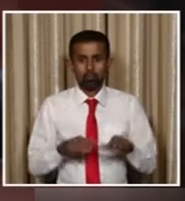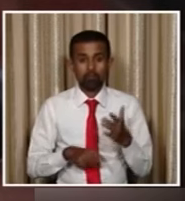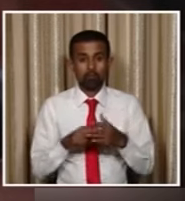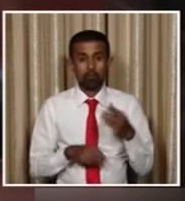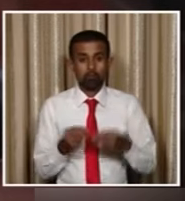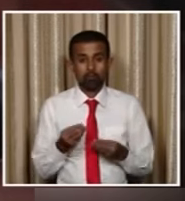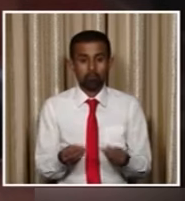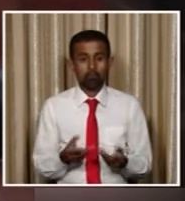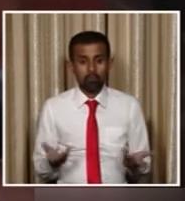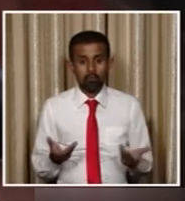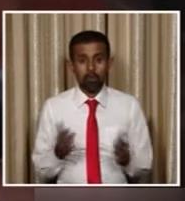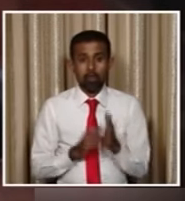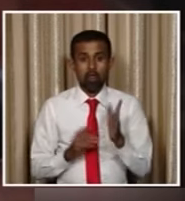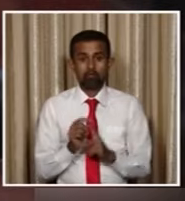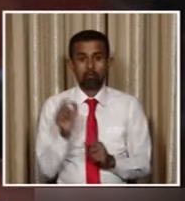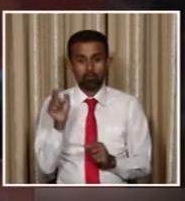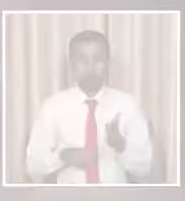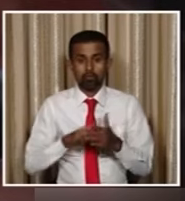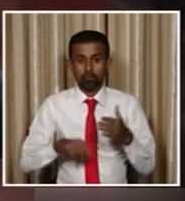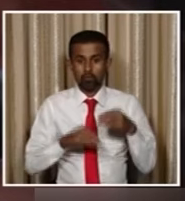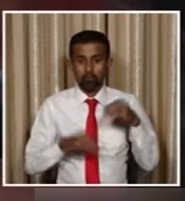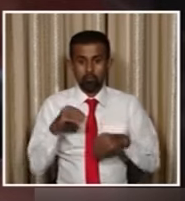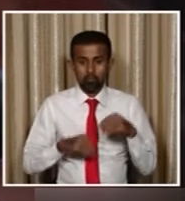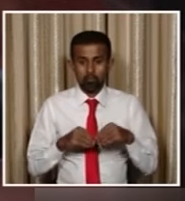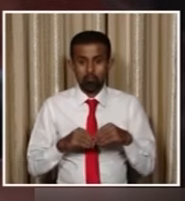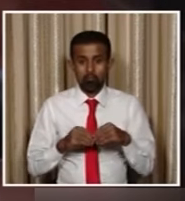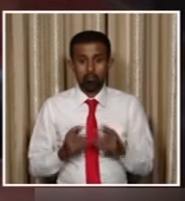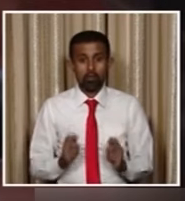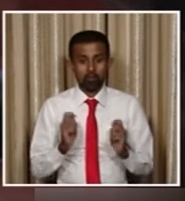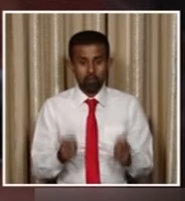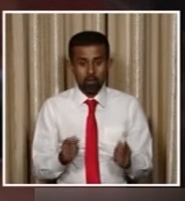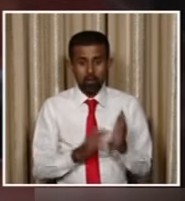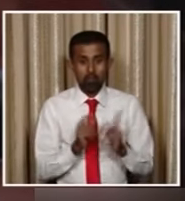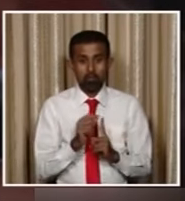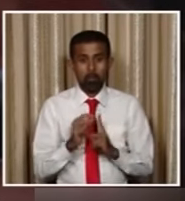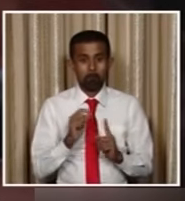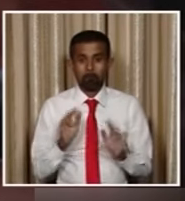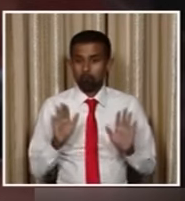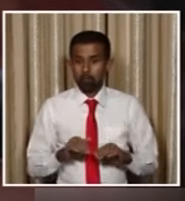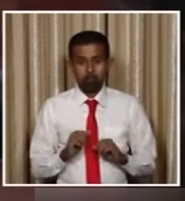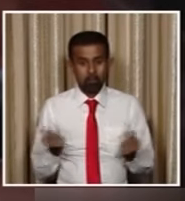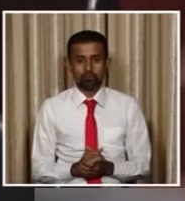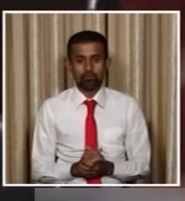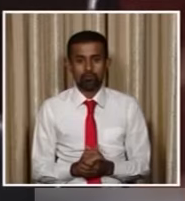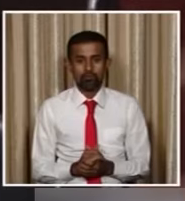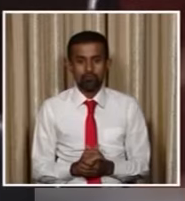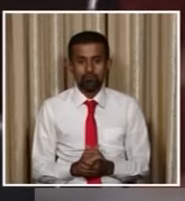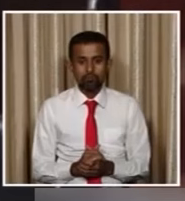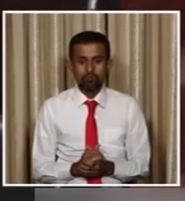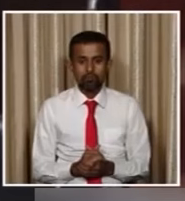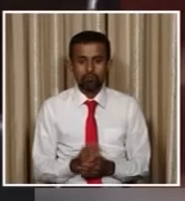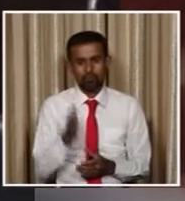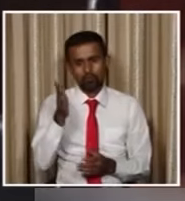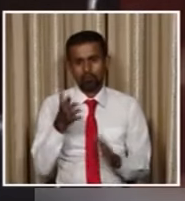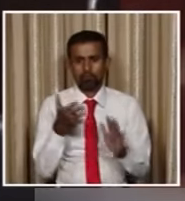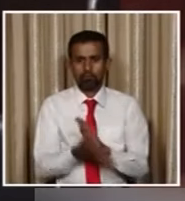තියාගෙන ඉන්නවා ඒ නිසා මෙතන අමාත්‍යවරු ඡන්ද විමසීම සඳහා ඉදිරිපත් කිරීම සඳහා අමාත්‍යවරේ පාර්ලිමේන්තුවේ නොසිටීම තමයි ප්‍රශ්නේ පණන්නේ මේ ඕගොල්ලෝ